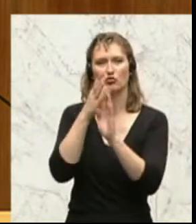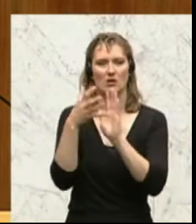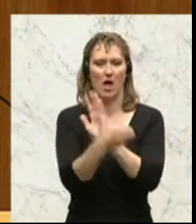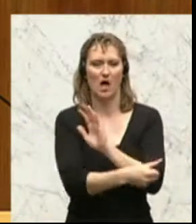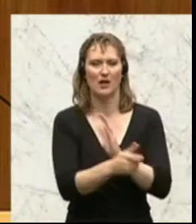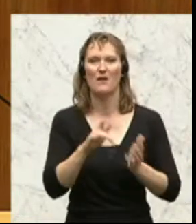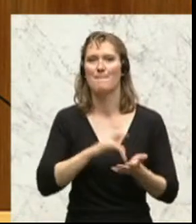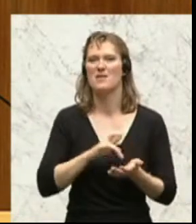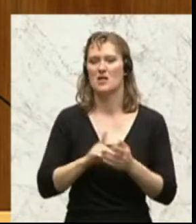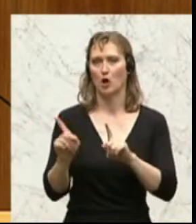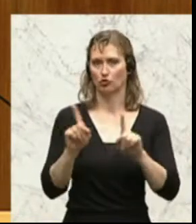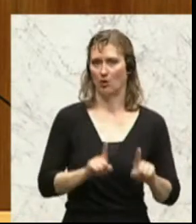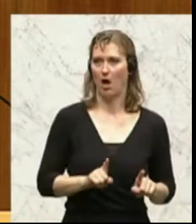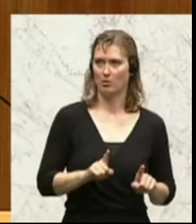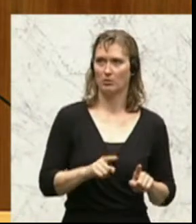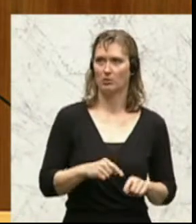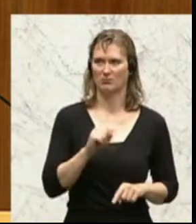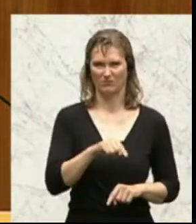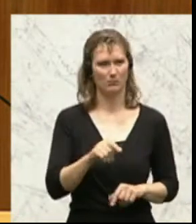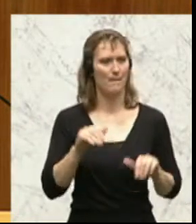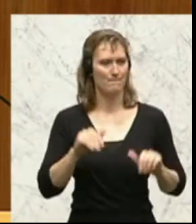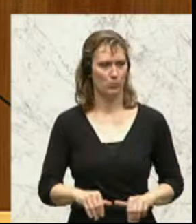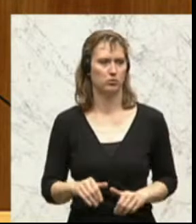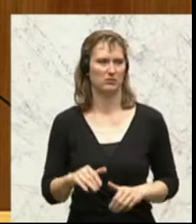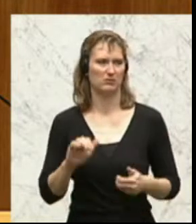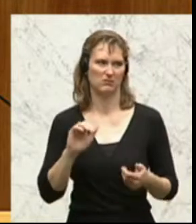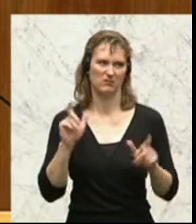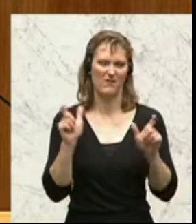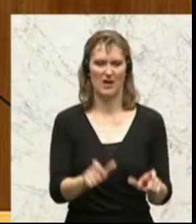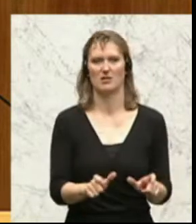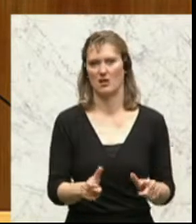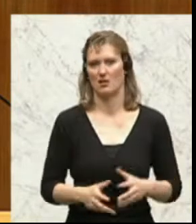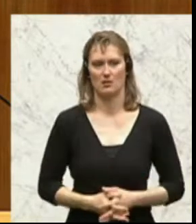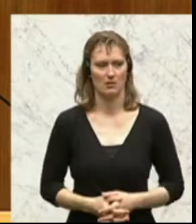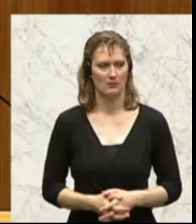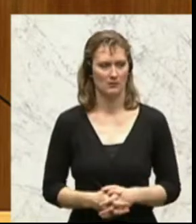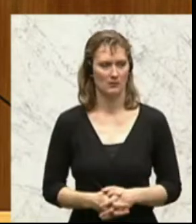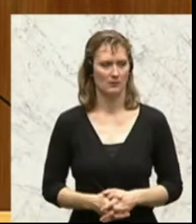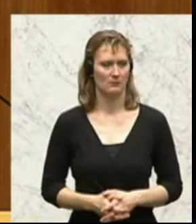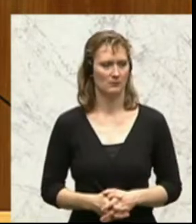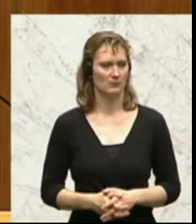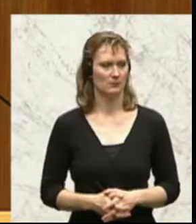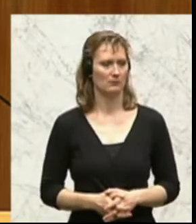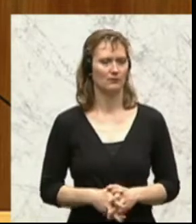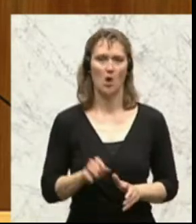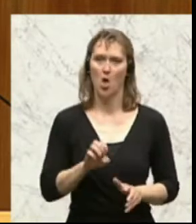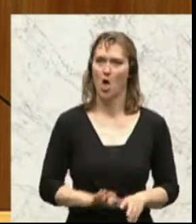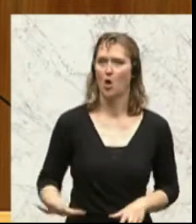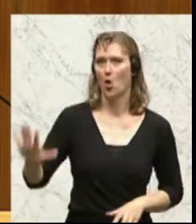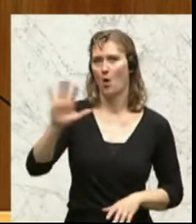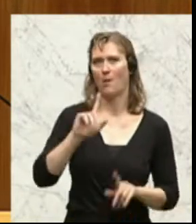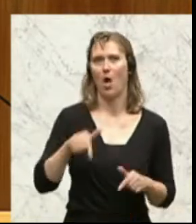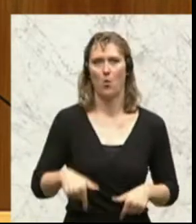Mittelstand und den gilt es auf jeden Fall zu verhindern. Ganz Europa, auch in Österreich, mangelt es